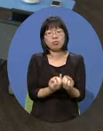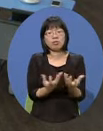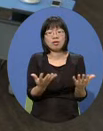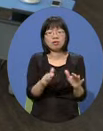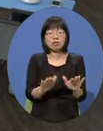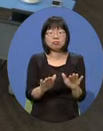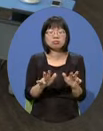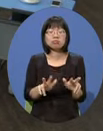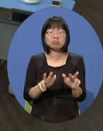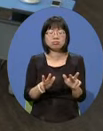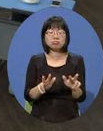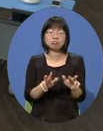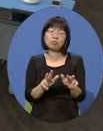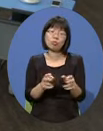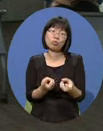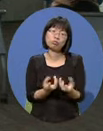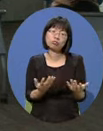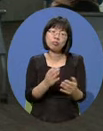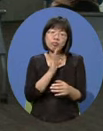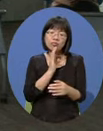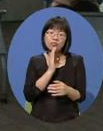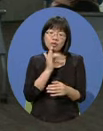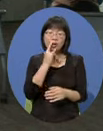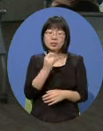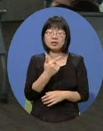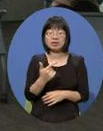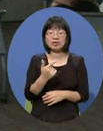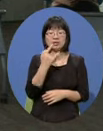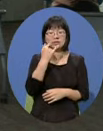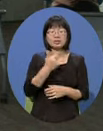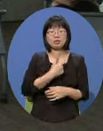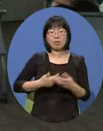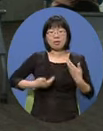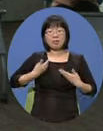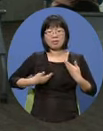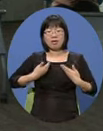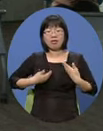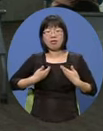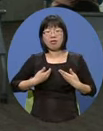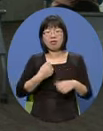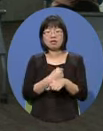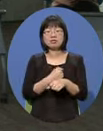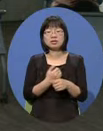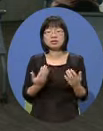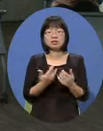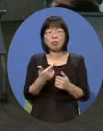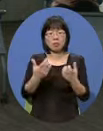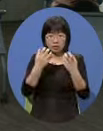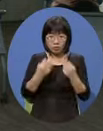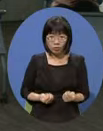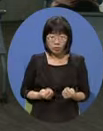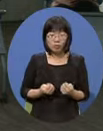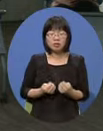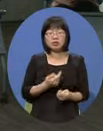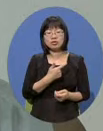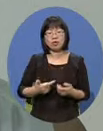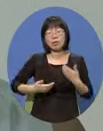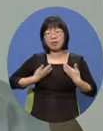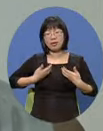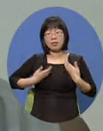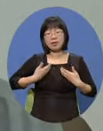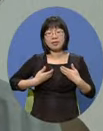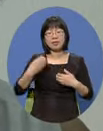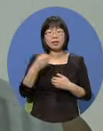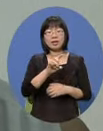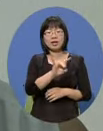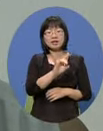현실적으로는 지금 현실적으로 찾아. 일단 어머니 너무 바빠. 너무 바빠. 그건 진짜 하는 일들이 너무 많고 너무 바쁘고